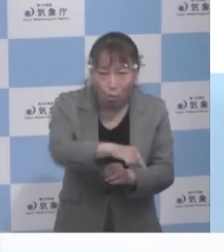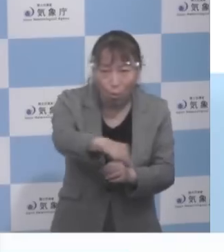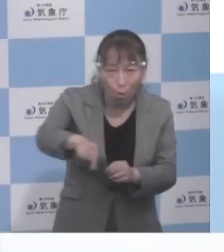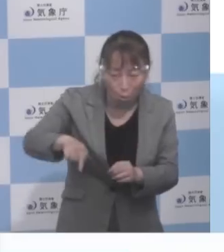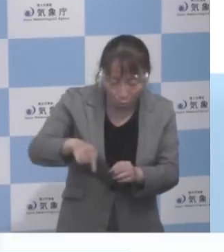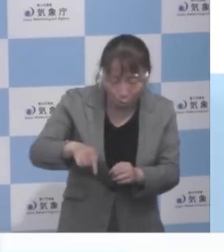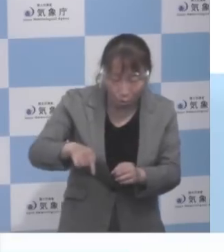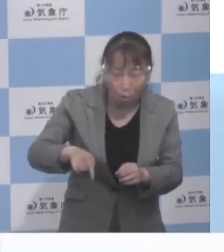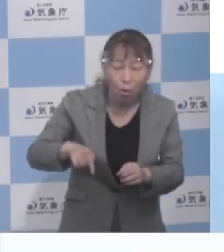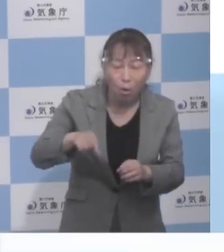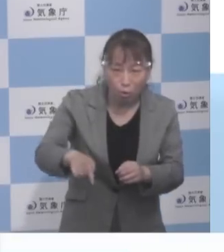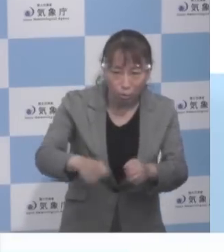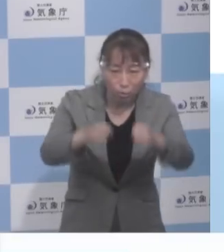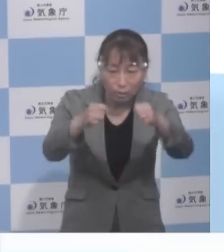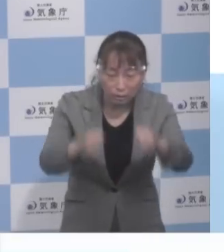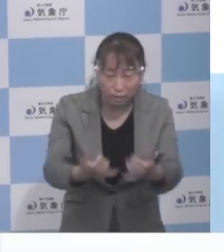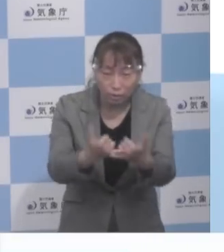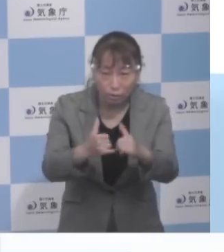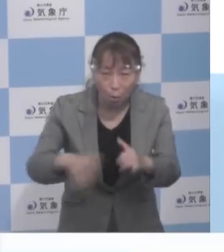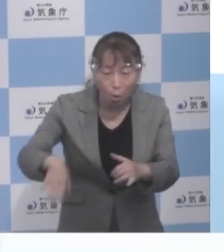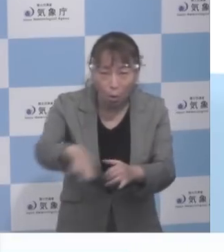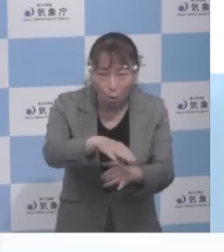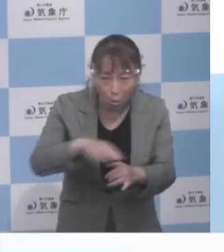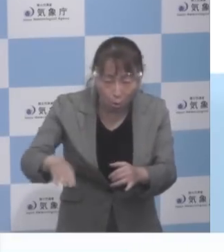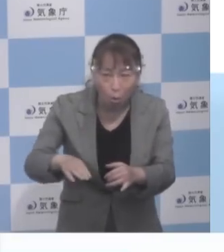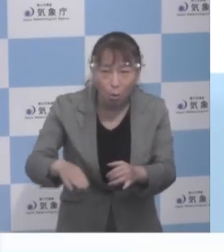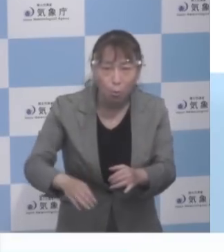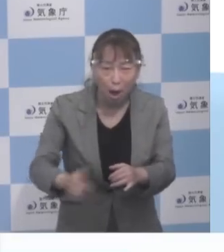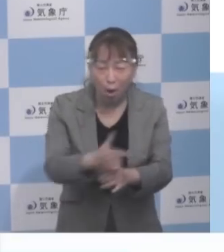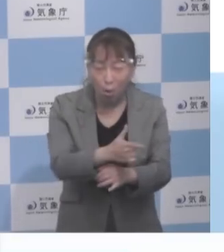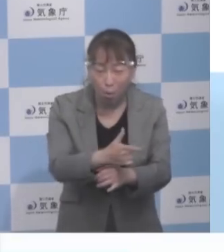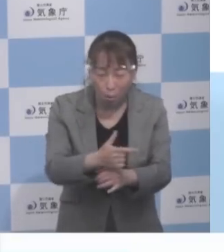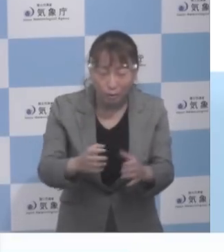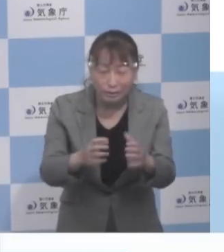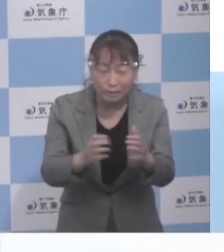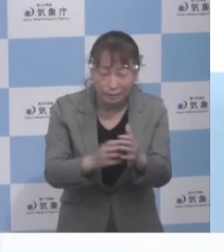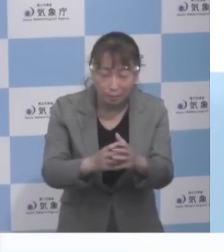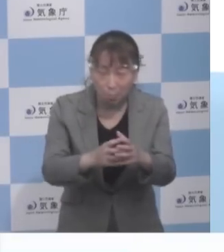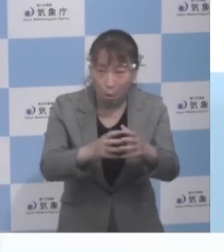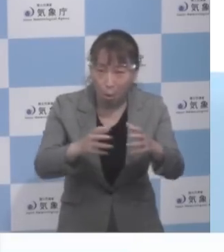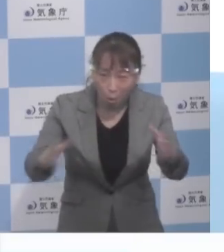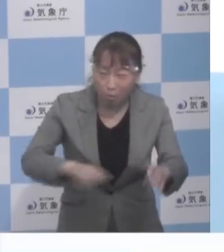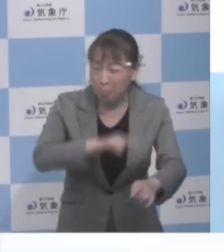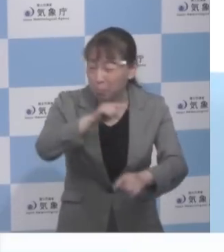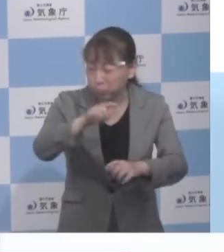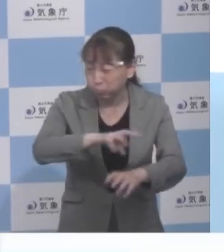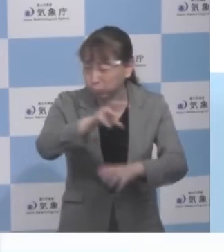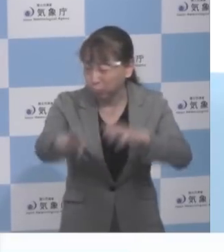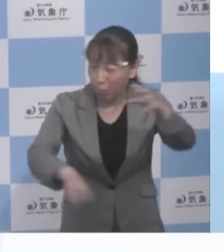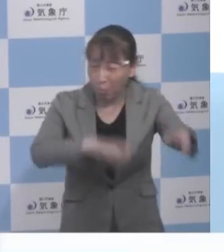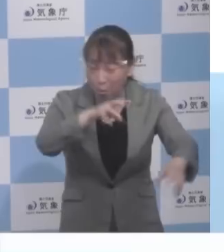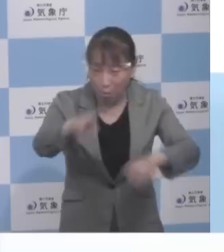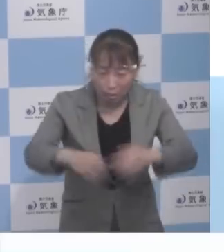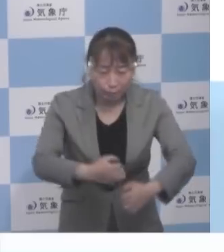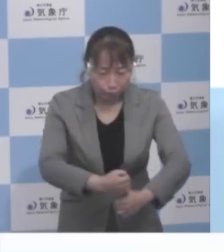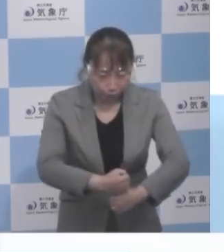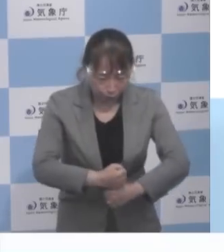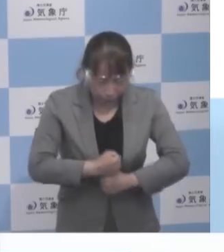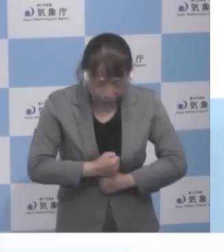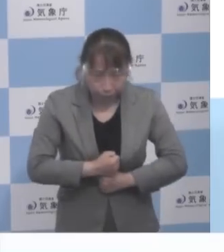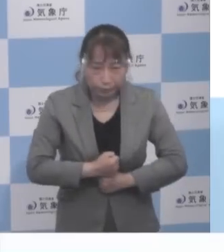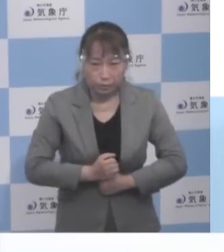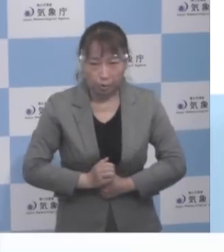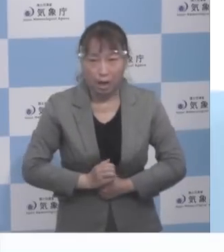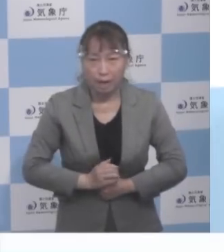その居住地域では大きな噴石に厳重な警戒が必要です。厳重な警戒をして